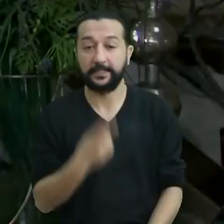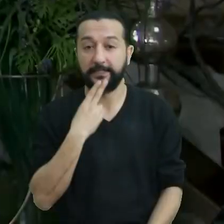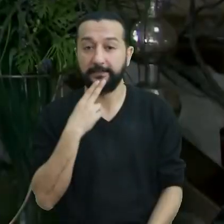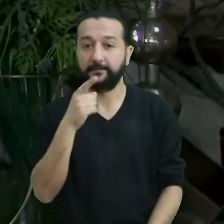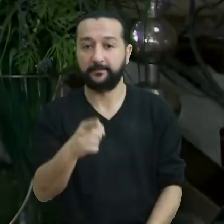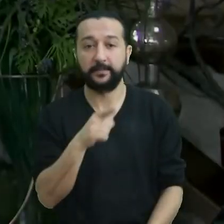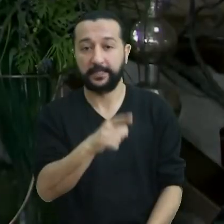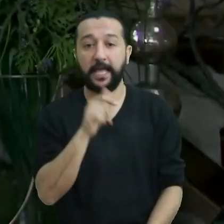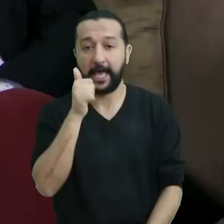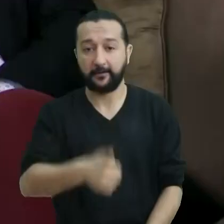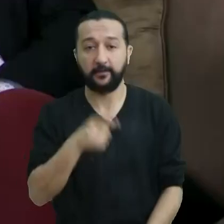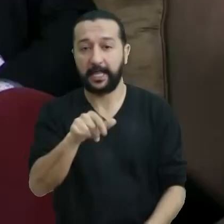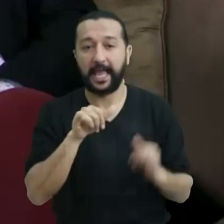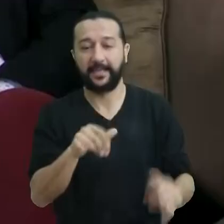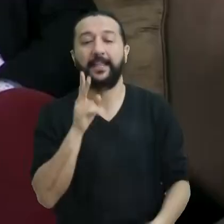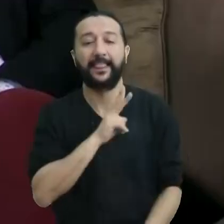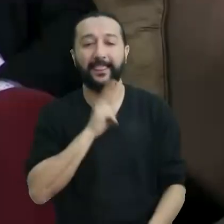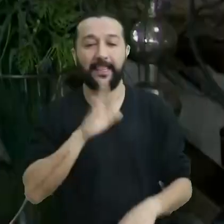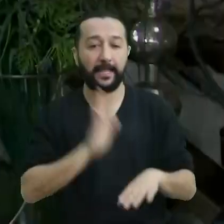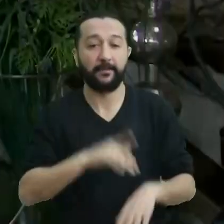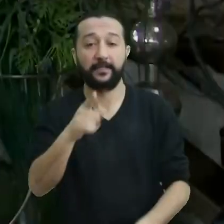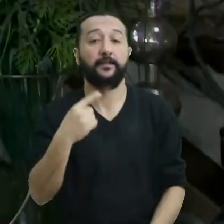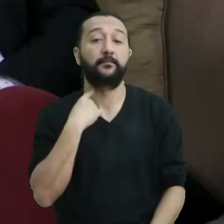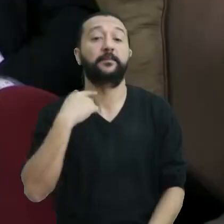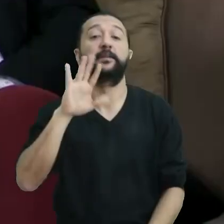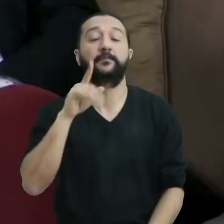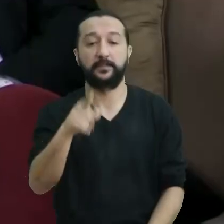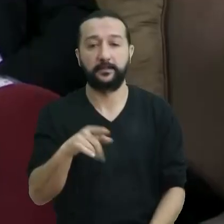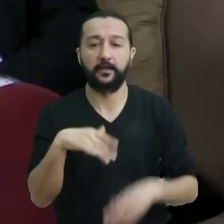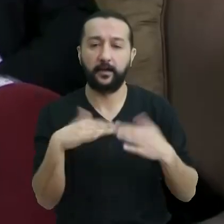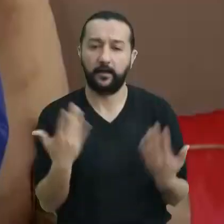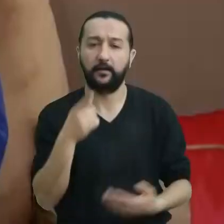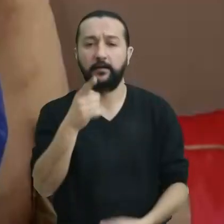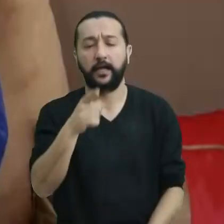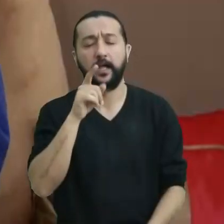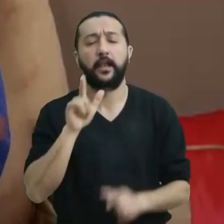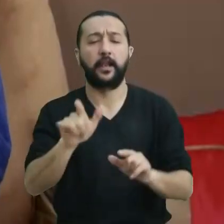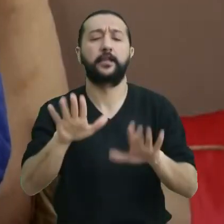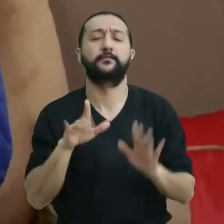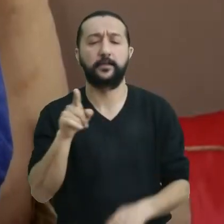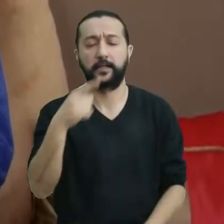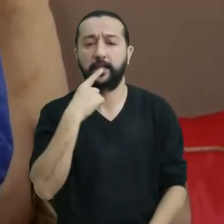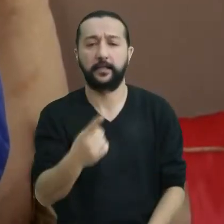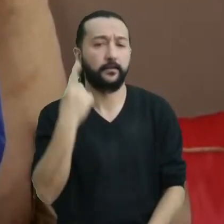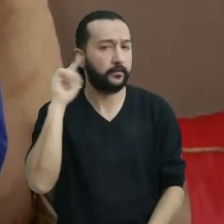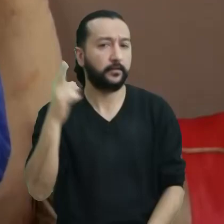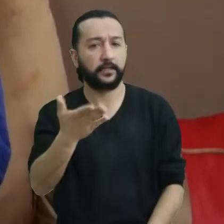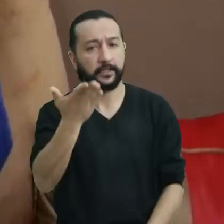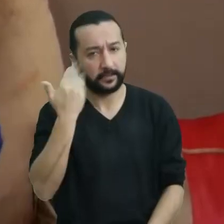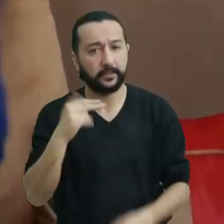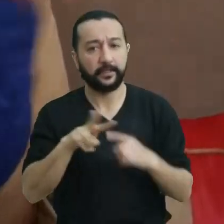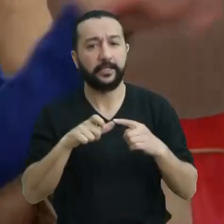Kızım. Her gün aynı espriyi yapmaktan bıkmadın mı? Ay aldırma hayatım sen onlara. Gel